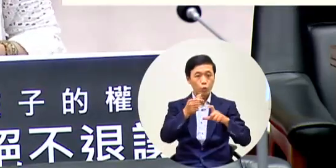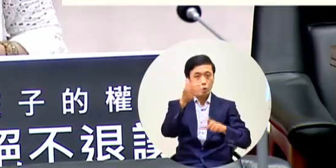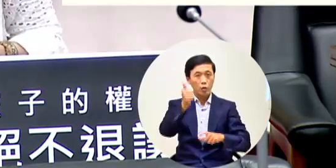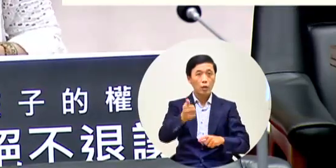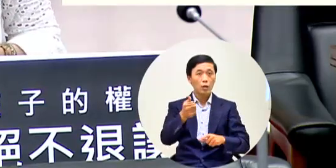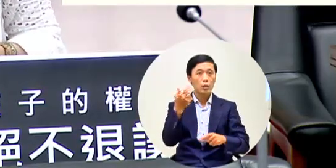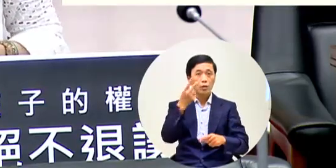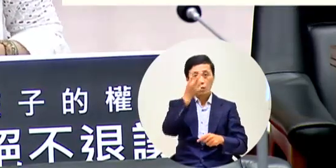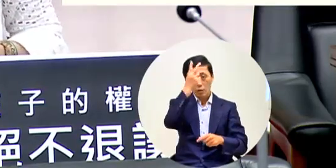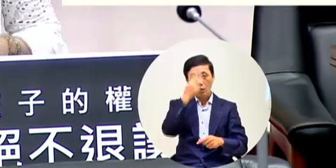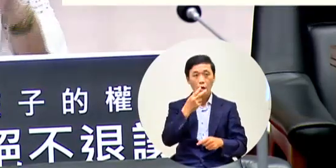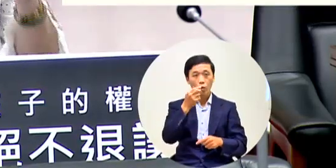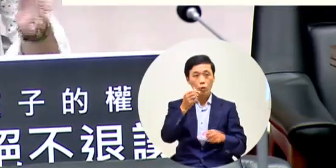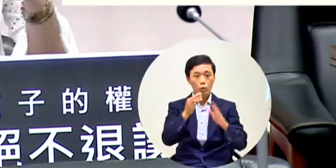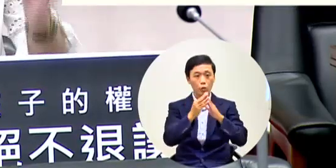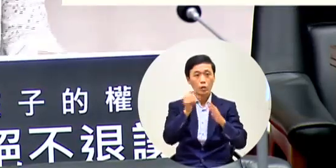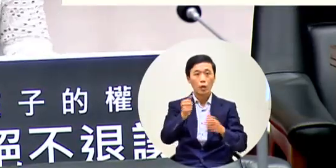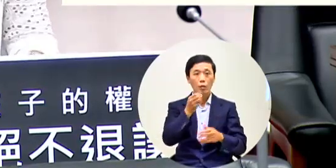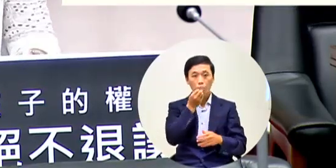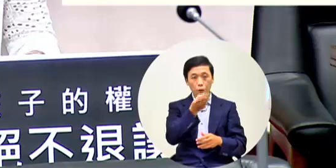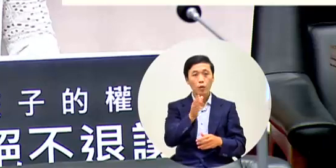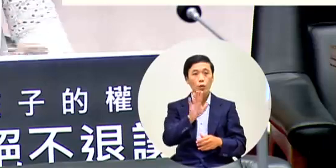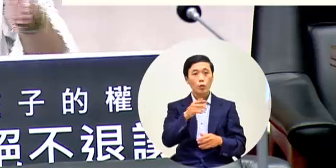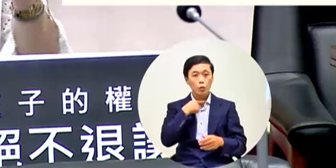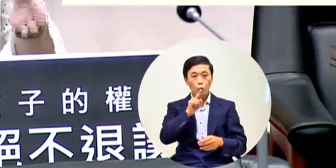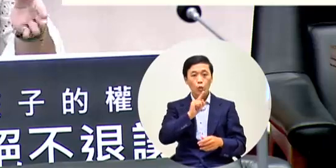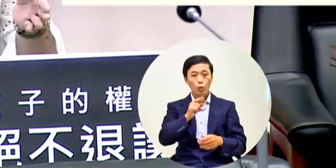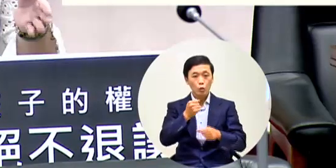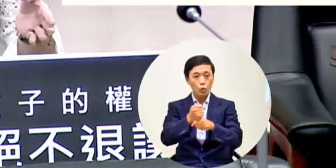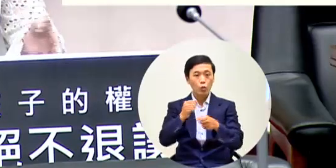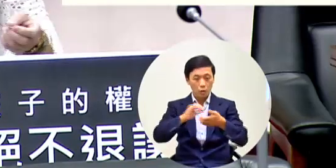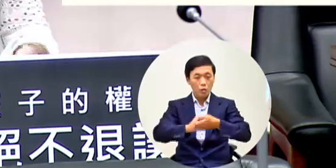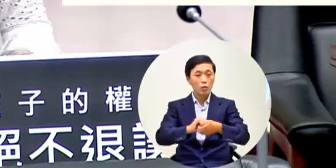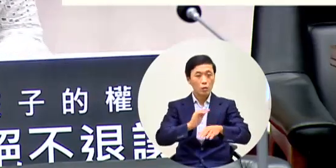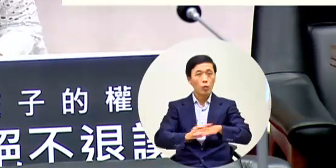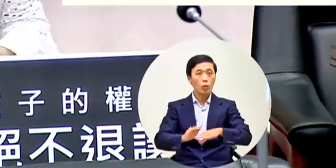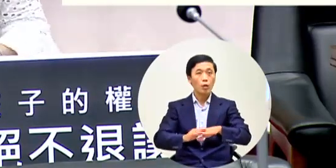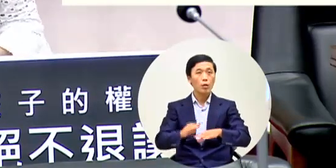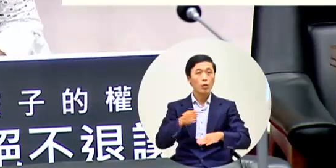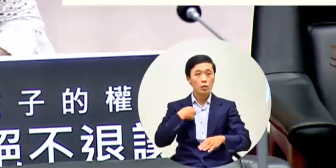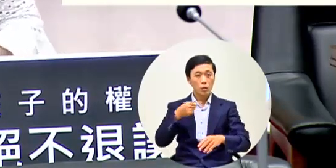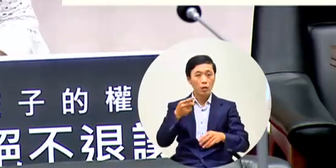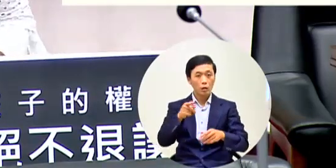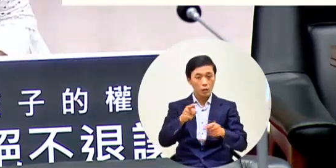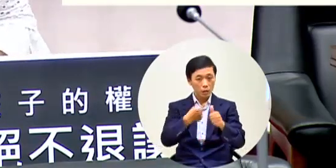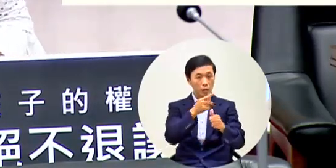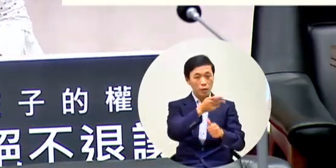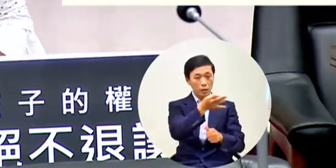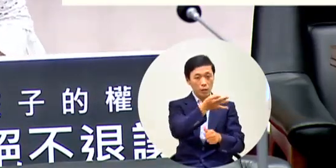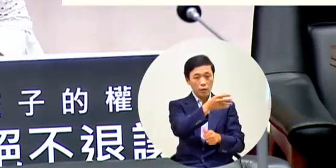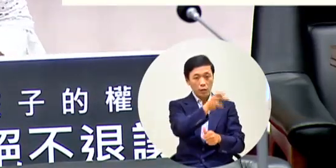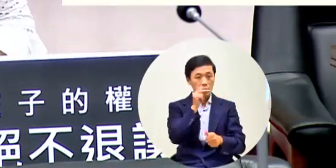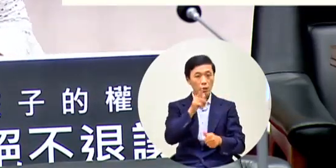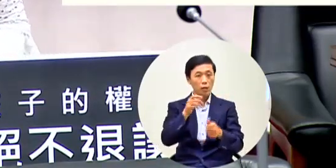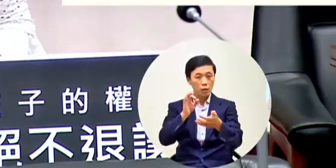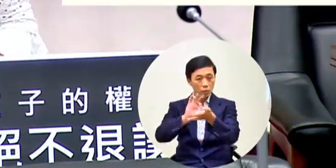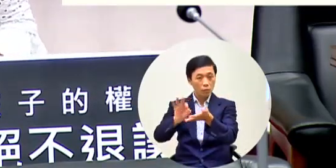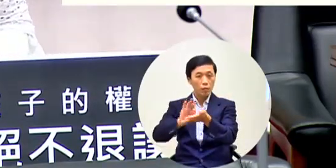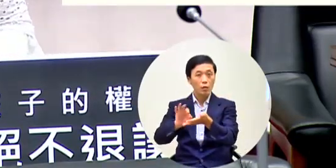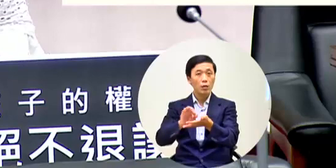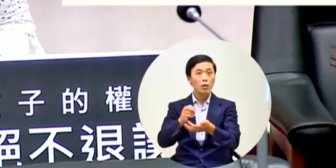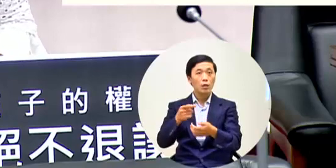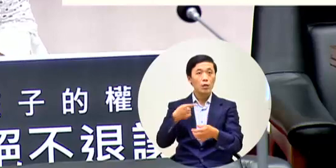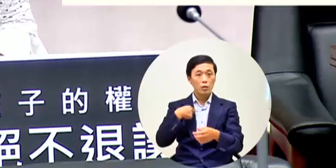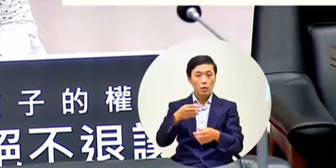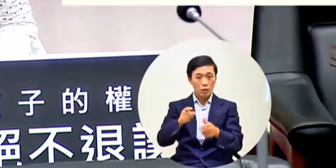们曹局长也承诺说一定会做，那这个要提垫付款，但是显然到现在垫付款我们并没